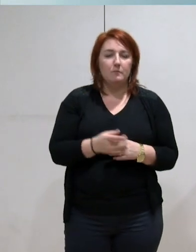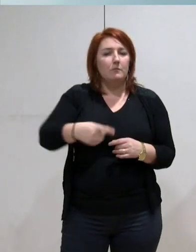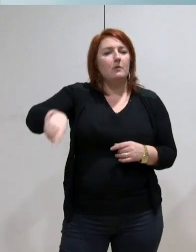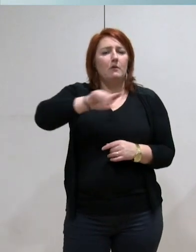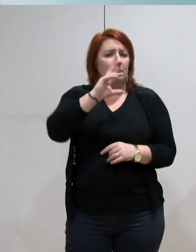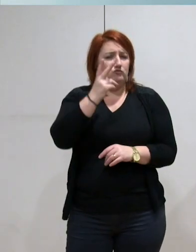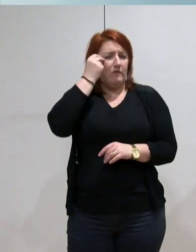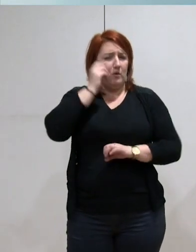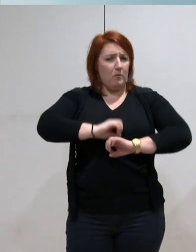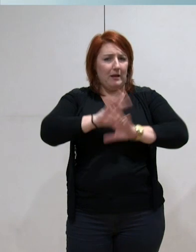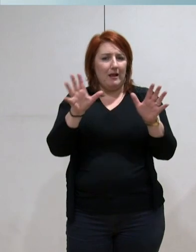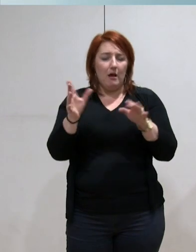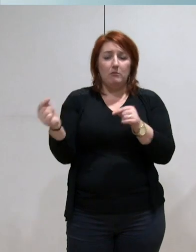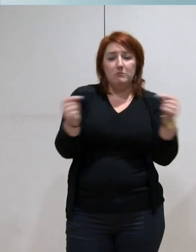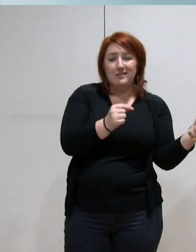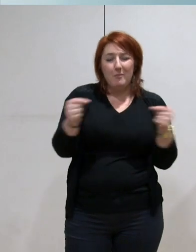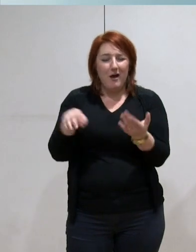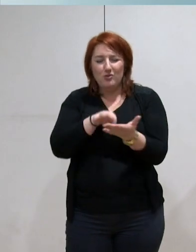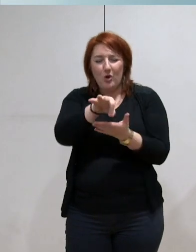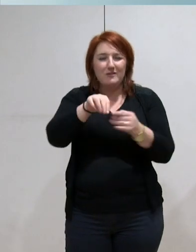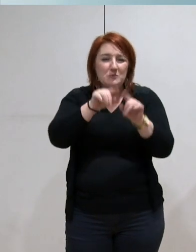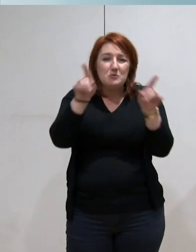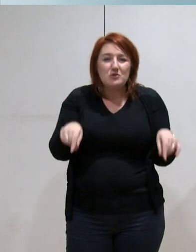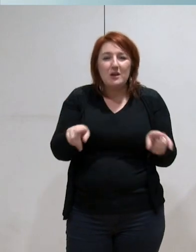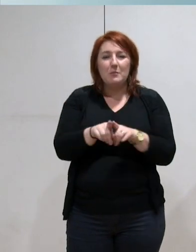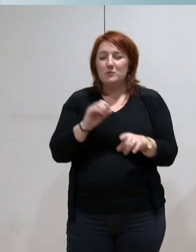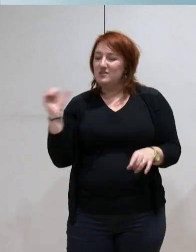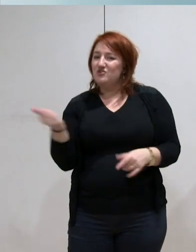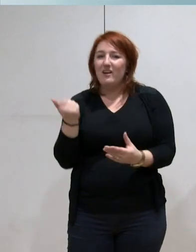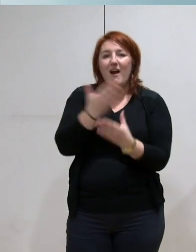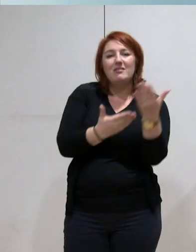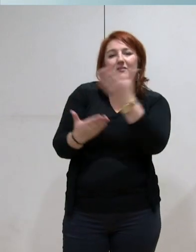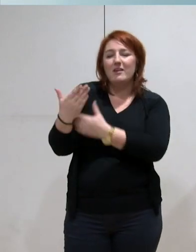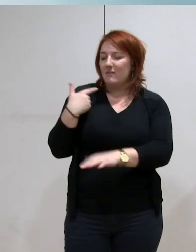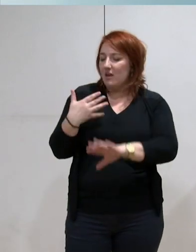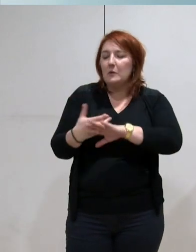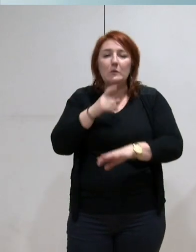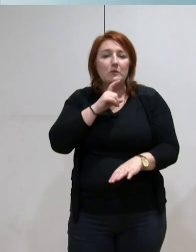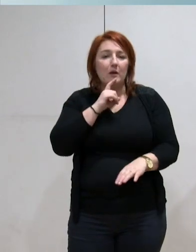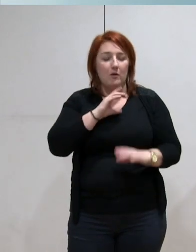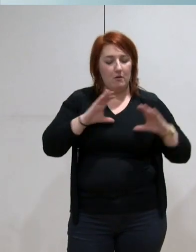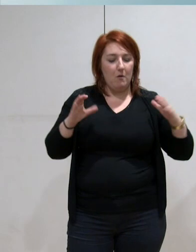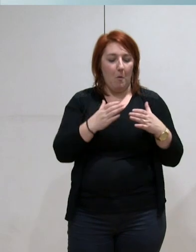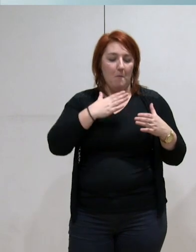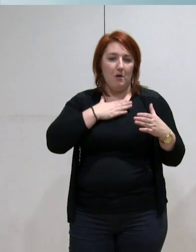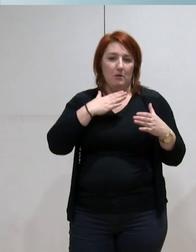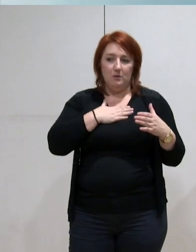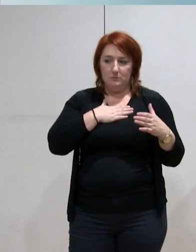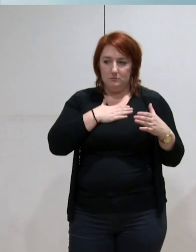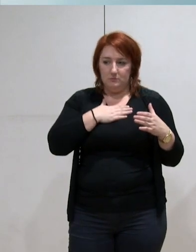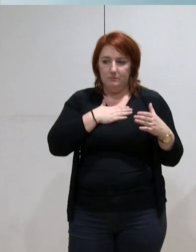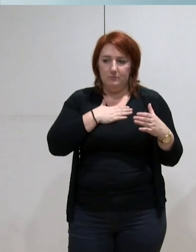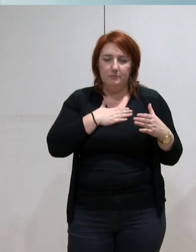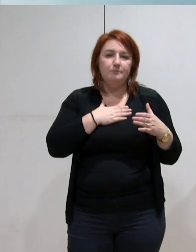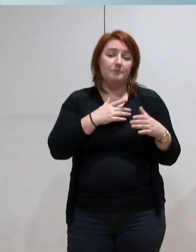budgétaire et dans les interventions qui ont déjà été faites notre groupe et c'est un peu anticiper une